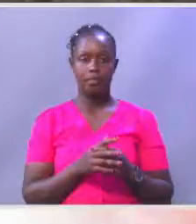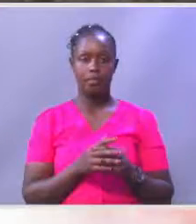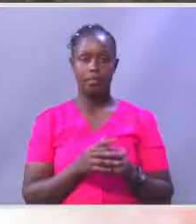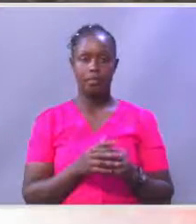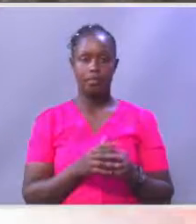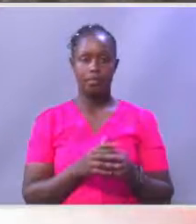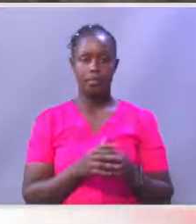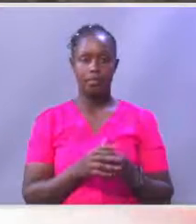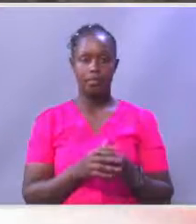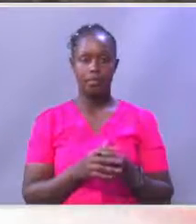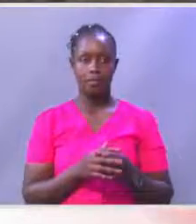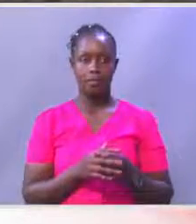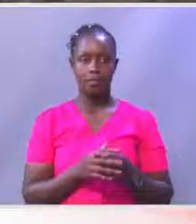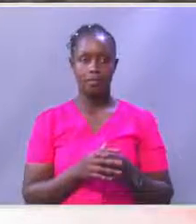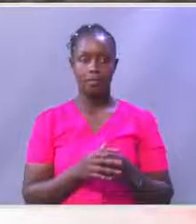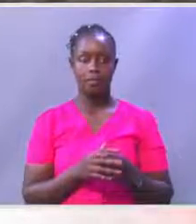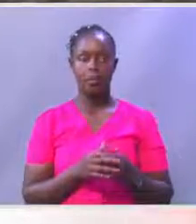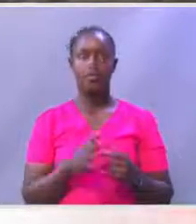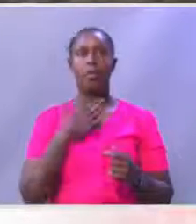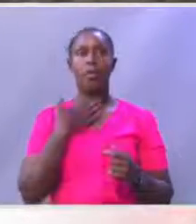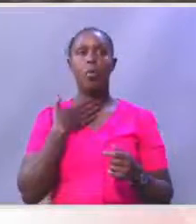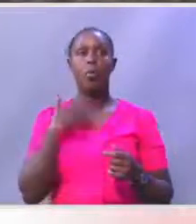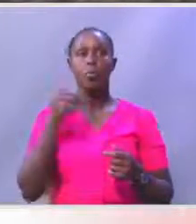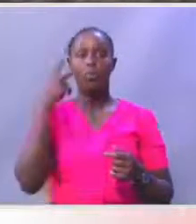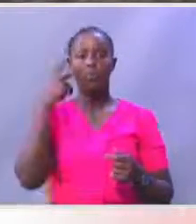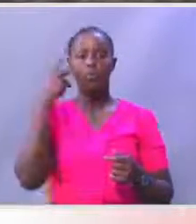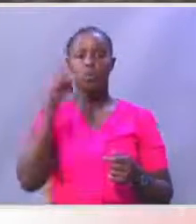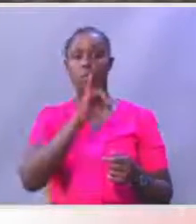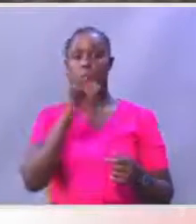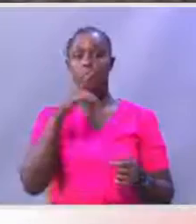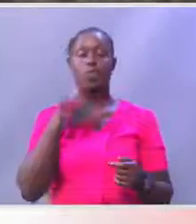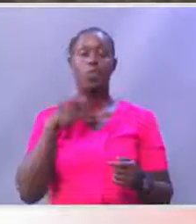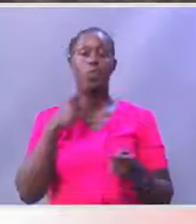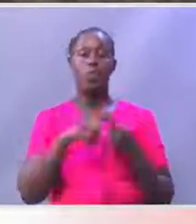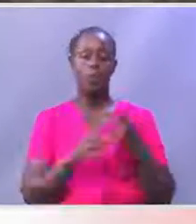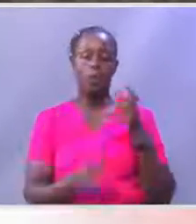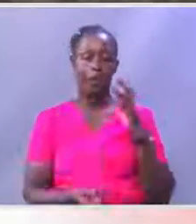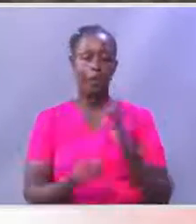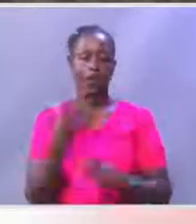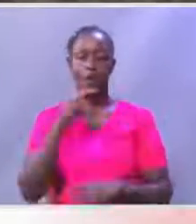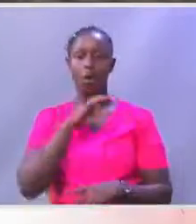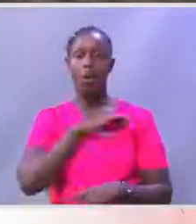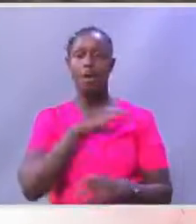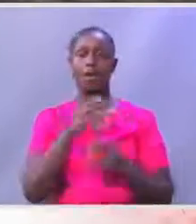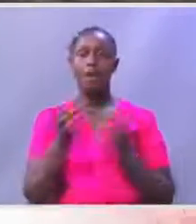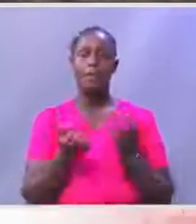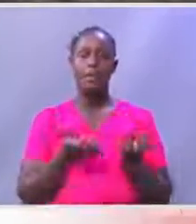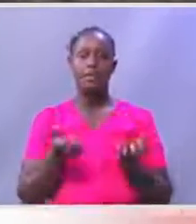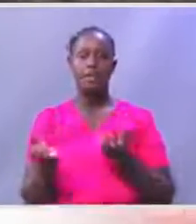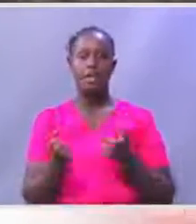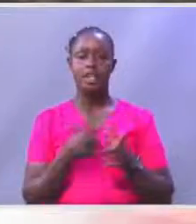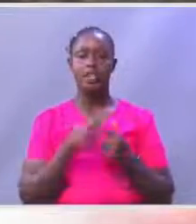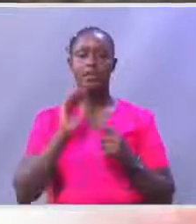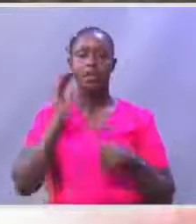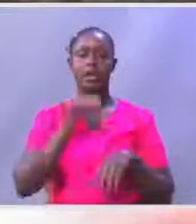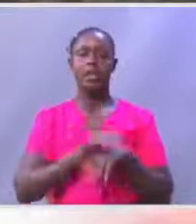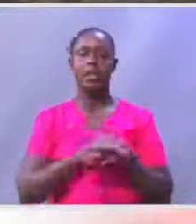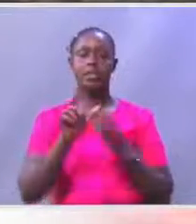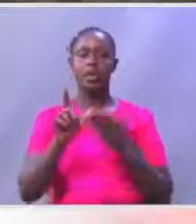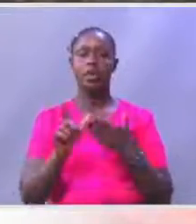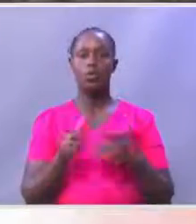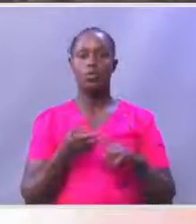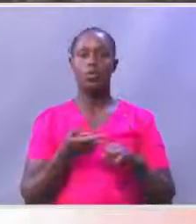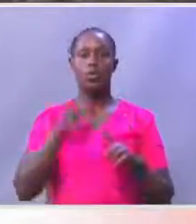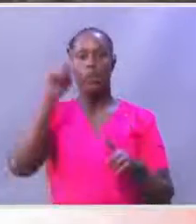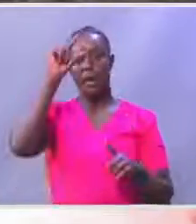Tatu, tunataka kuona wale ambao wanataka kuanzisha biashara yao wenyewe wapate mkopo kutoka kwa serikali